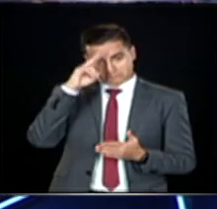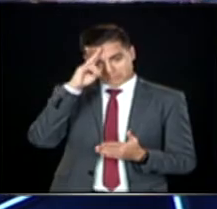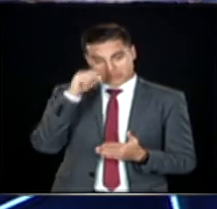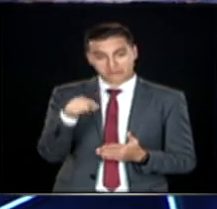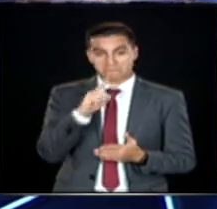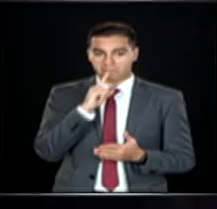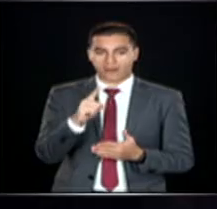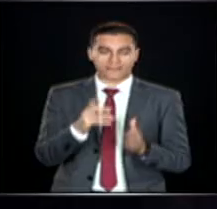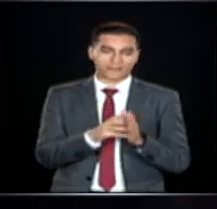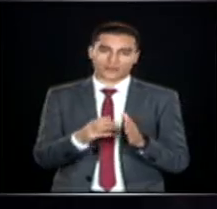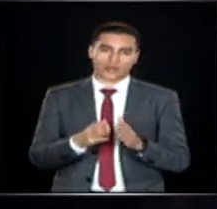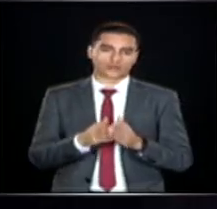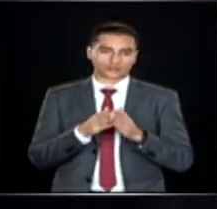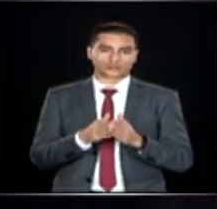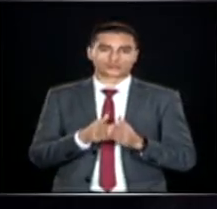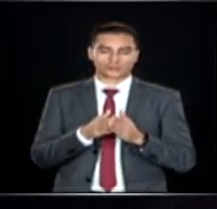اسيوط